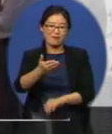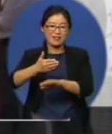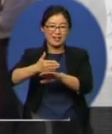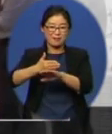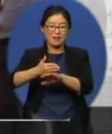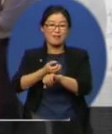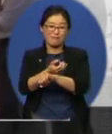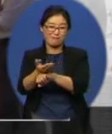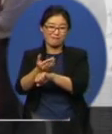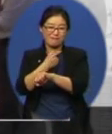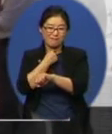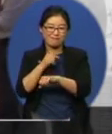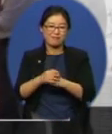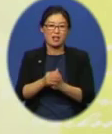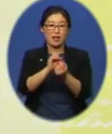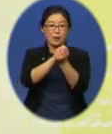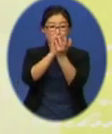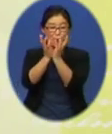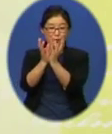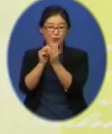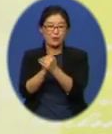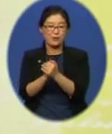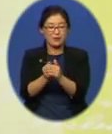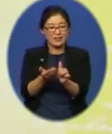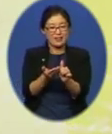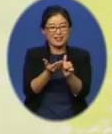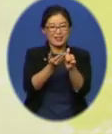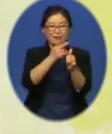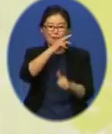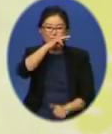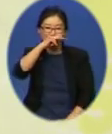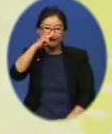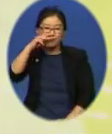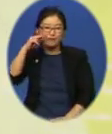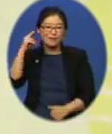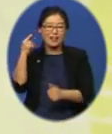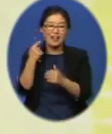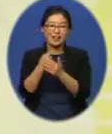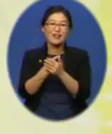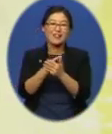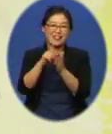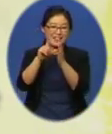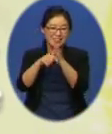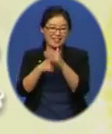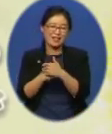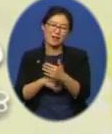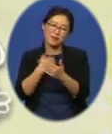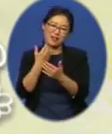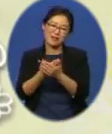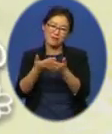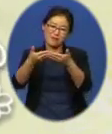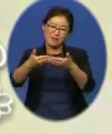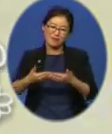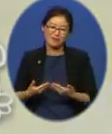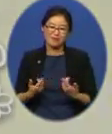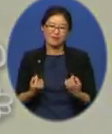전하면서 꽃들과 독대를 하고 향기에 젖었던 시간은 진한 감동이었습니다.